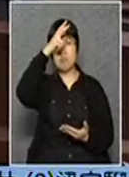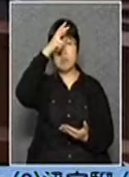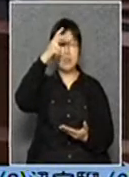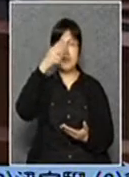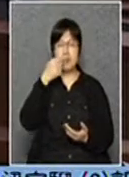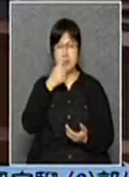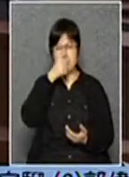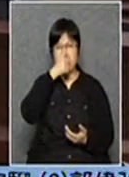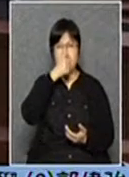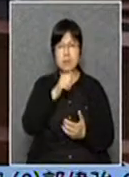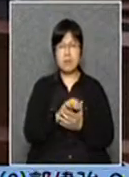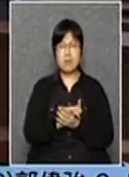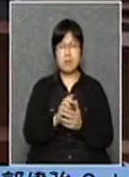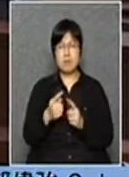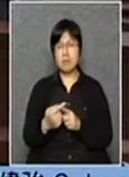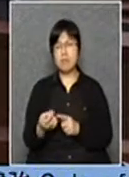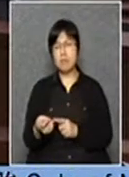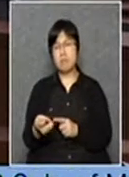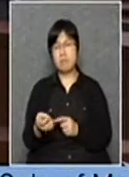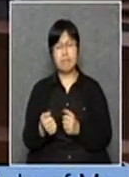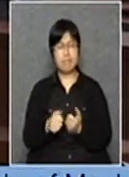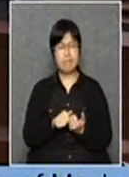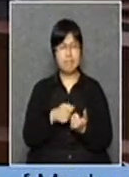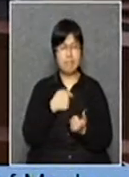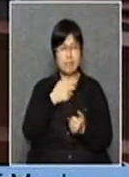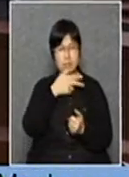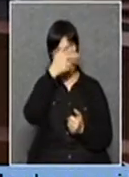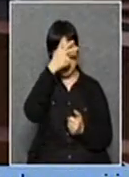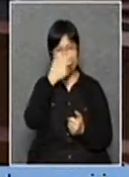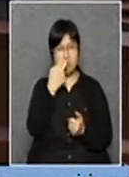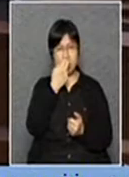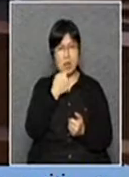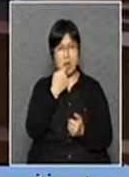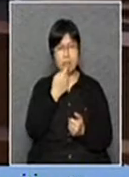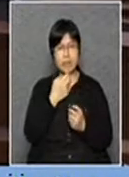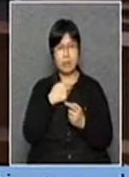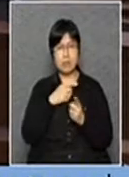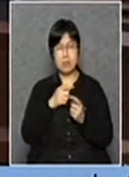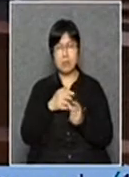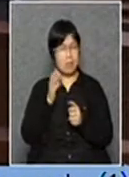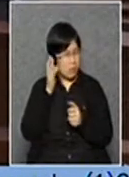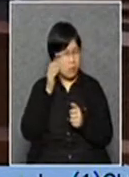啦。咁啊民咧只可以係跟住官嗰兩個口去運作去順從。